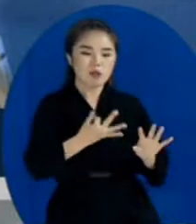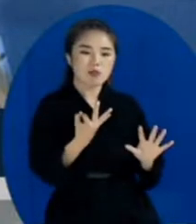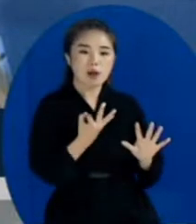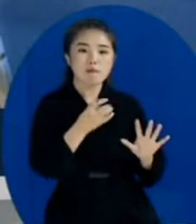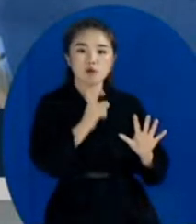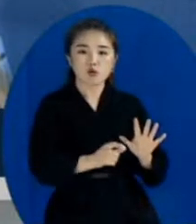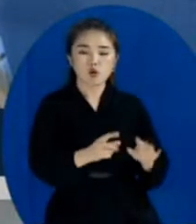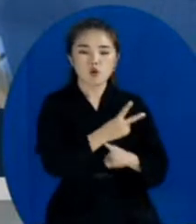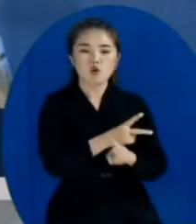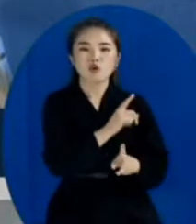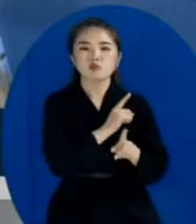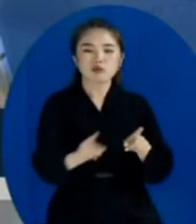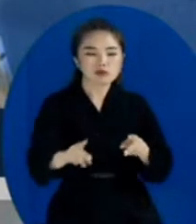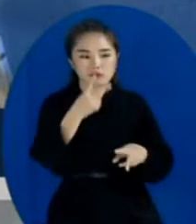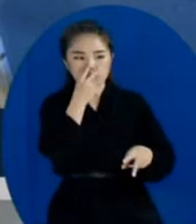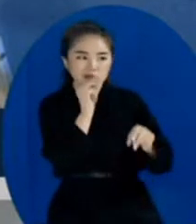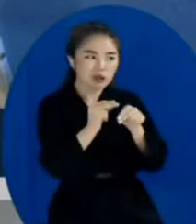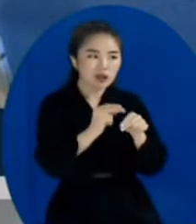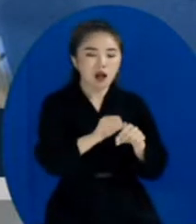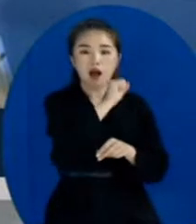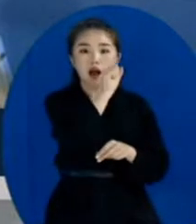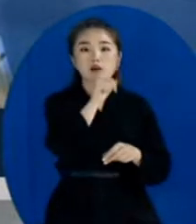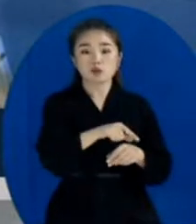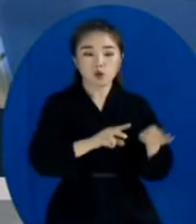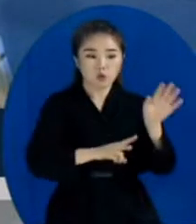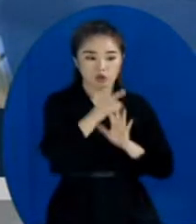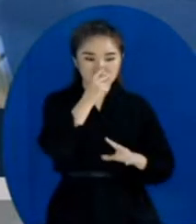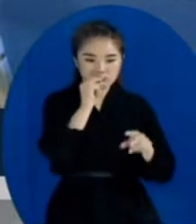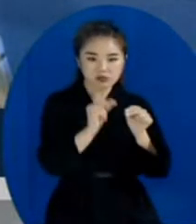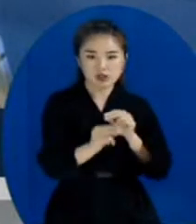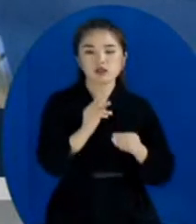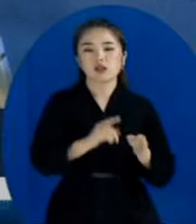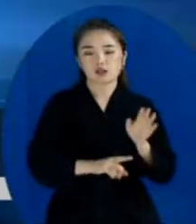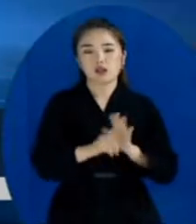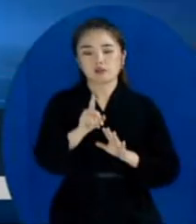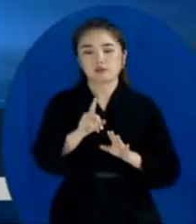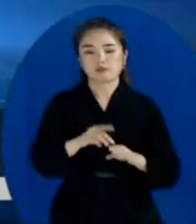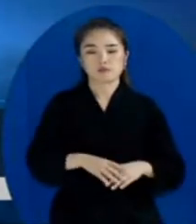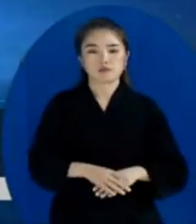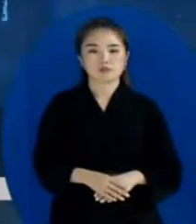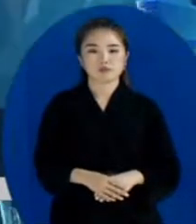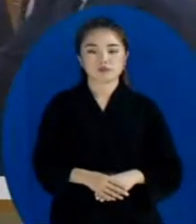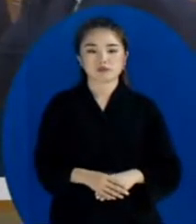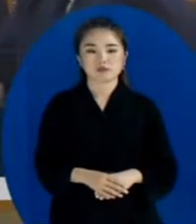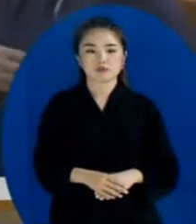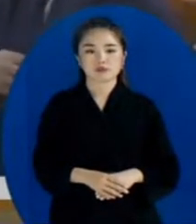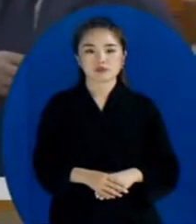хүнийг бусдыг хууль бус тагнаж чагнасан асуудлаар эрүүгийн хэрэг гүйцэтгэн шалгаж эхэлжээ.